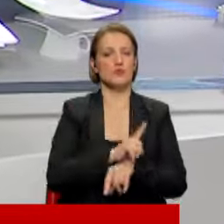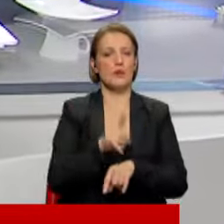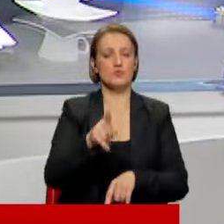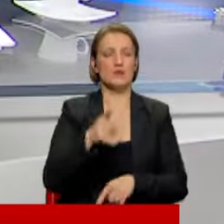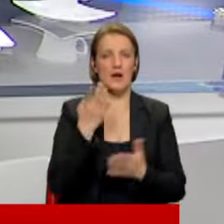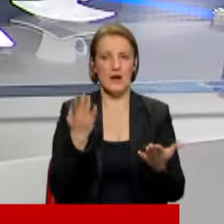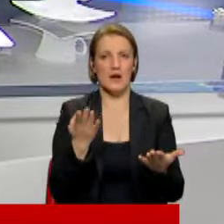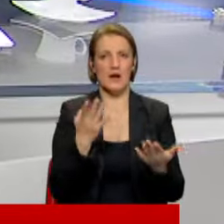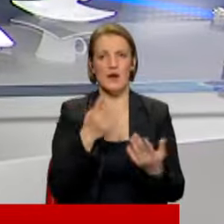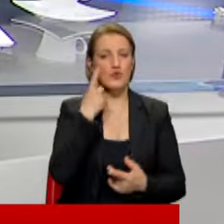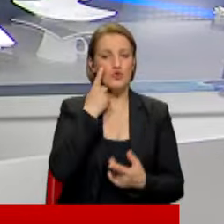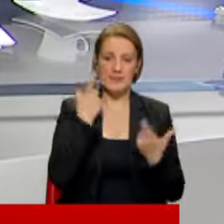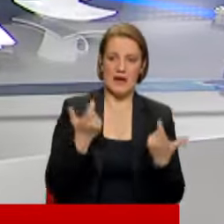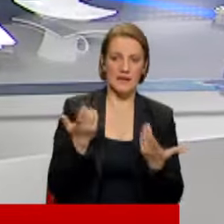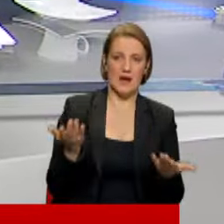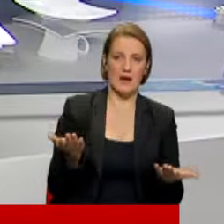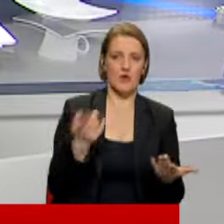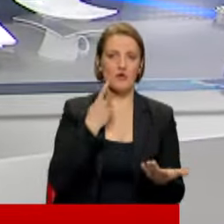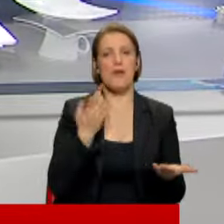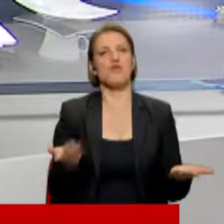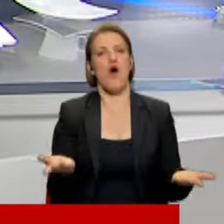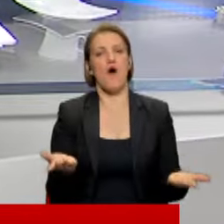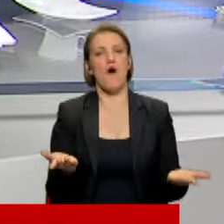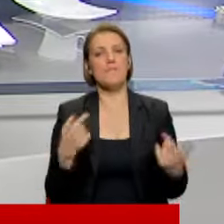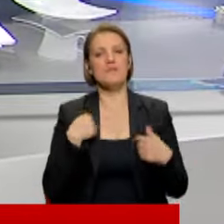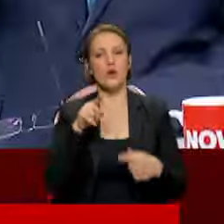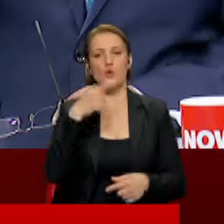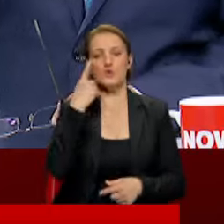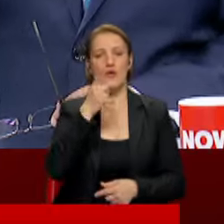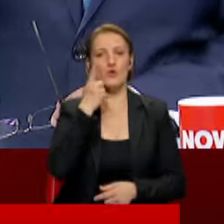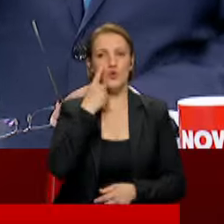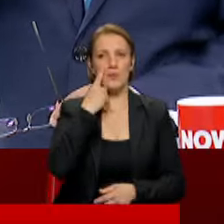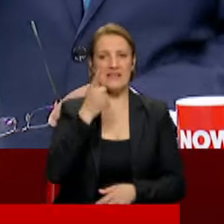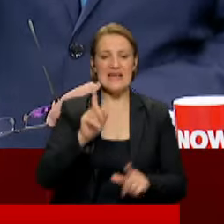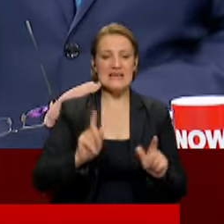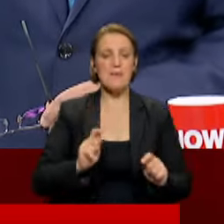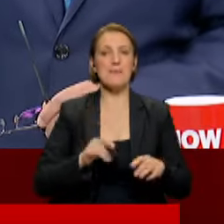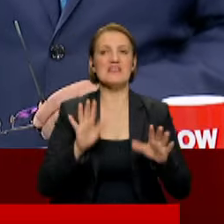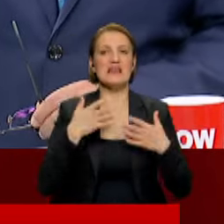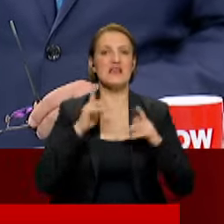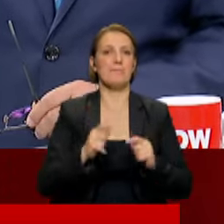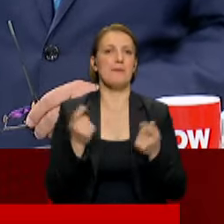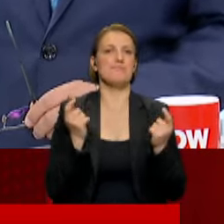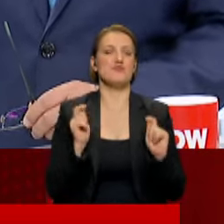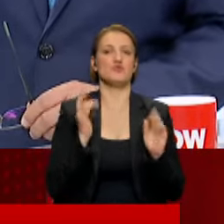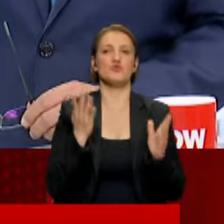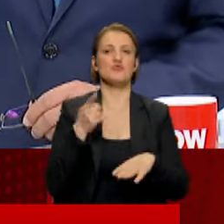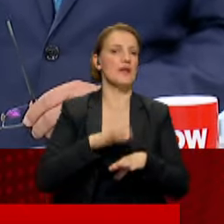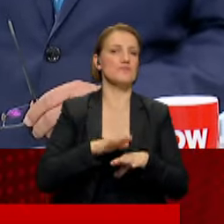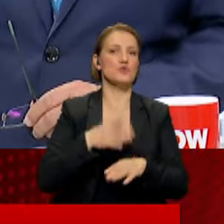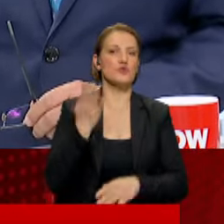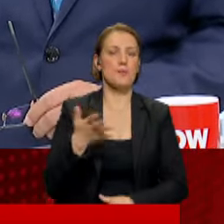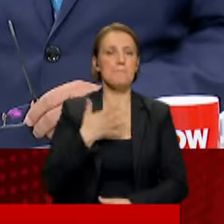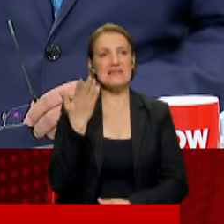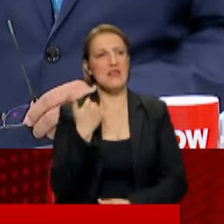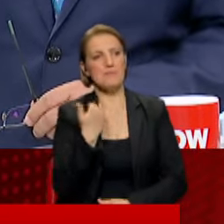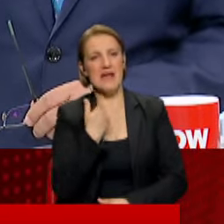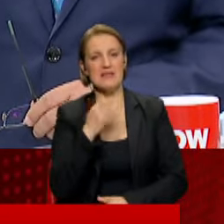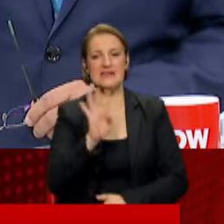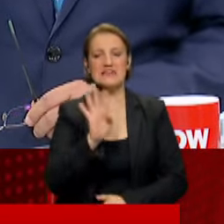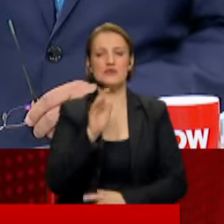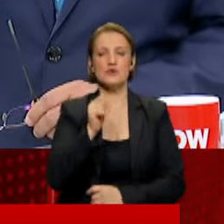durumundadır ve sos H nerede burada hükümet yok İşte biz o nedenle hükümetin yapamadığını yapmak zorundayız Mesela ben diyelim ki